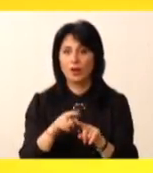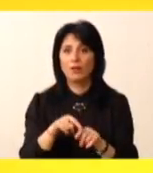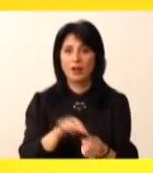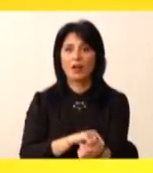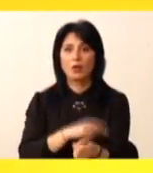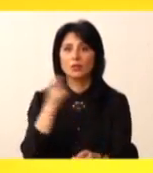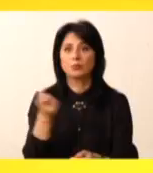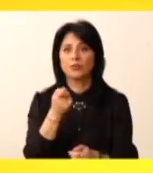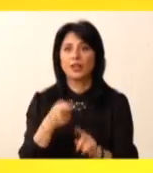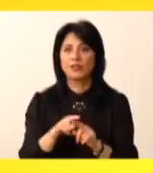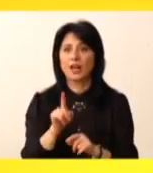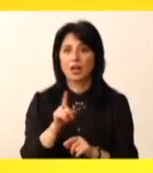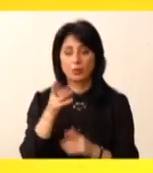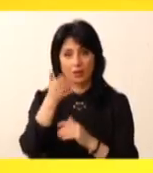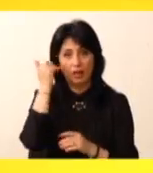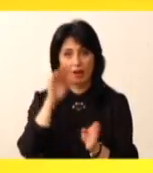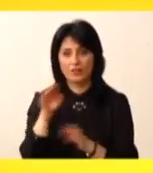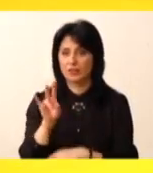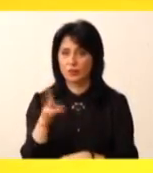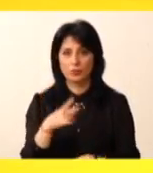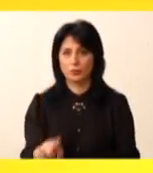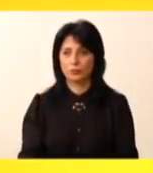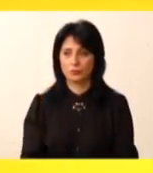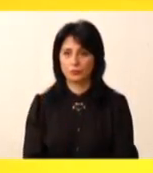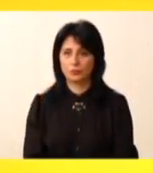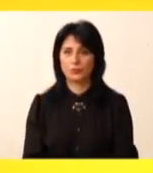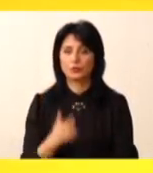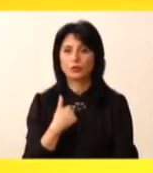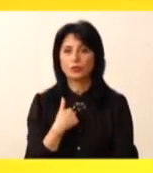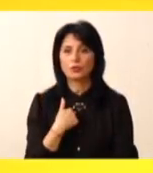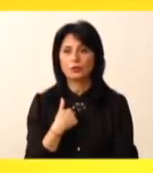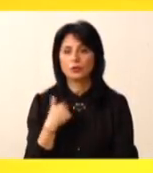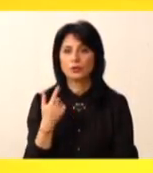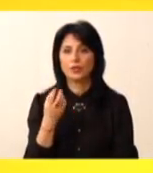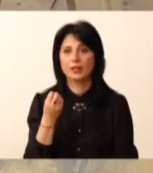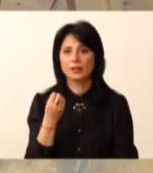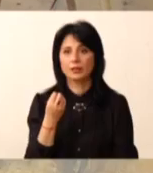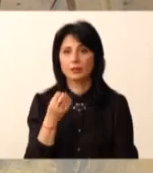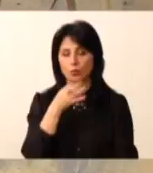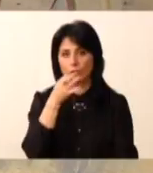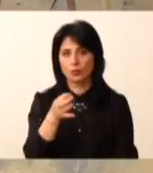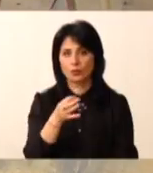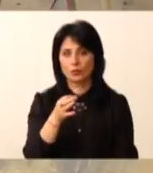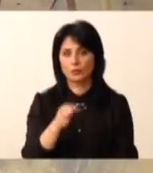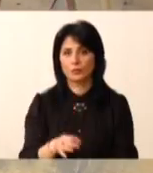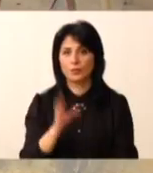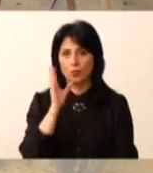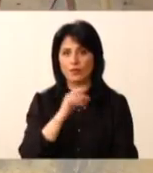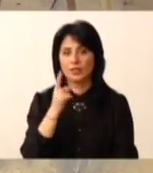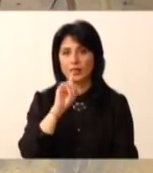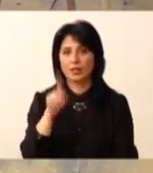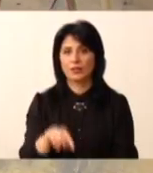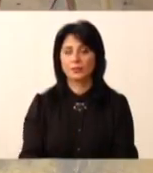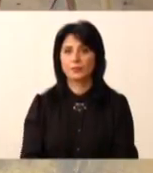ანემიების ფონზე. ეს კი რატომღაც გვავიწყდება ხოლმე ძალიან ხშირად. ჩვენ კიდევ უპასუხოთ, თეა, მოდი მოვასწროთ კიდევ ერთ